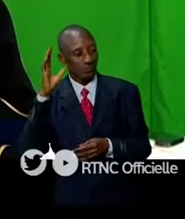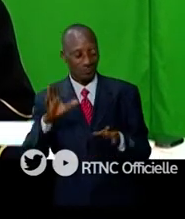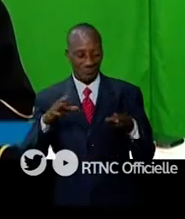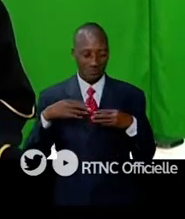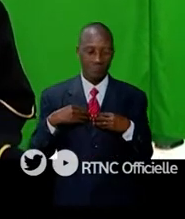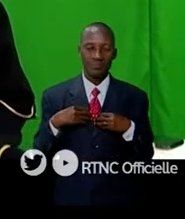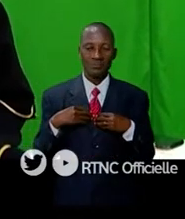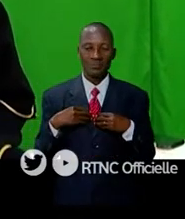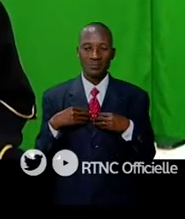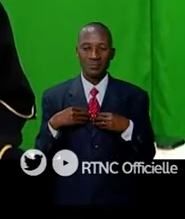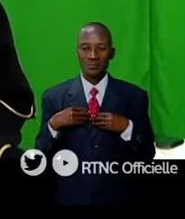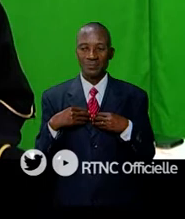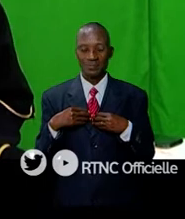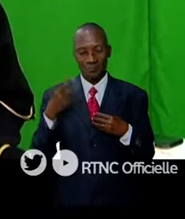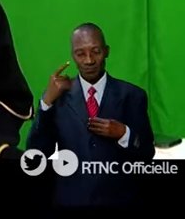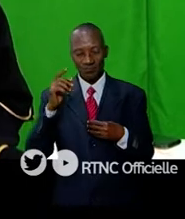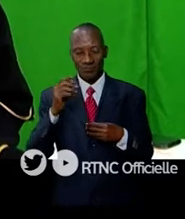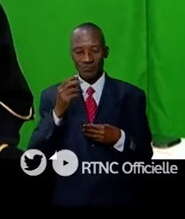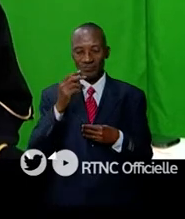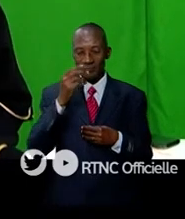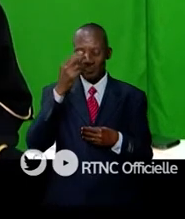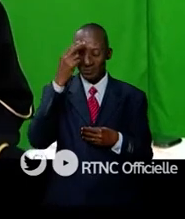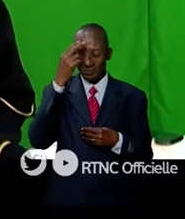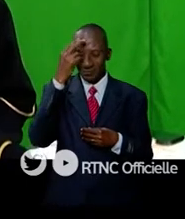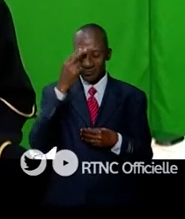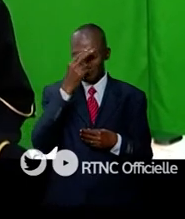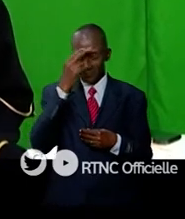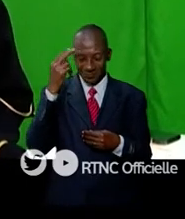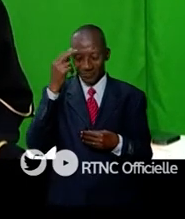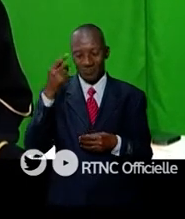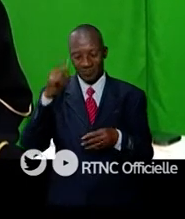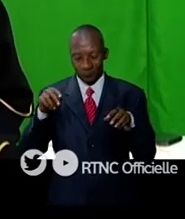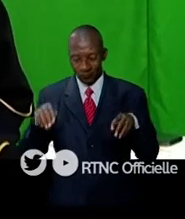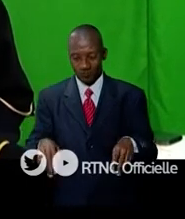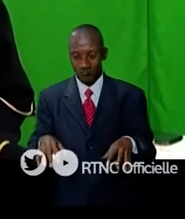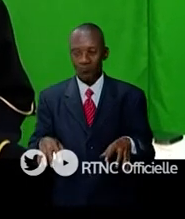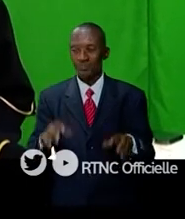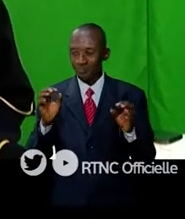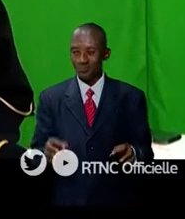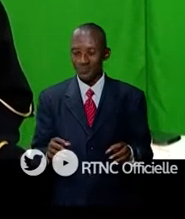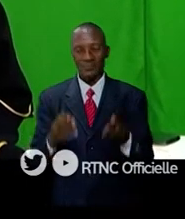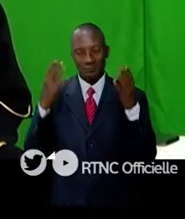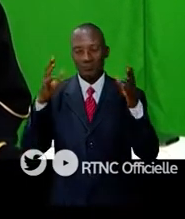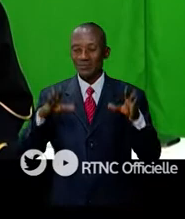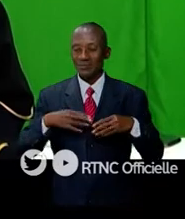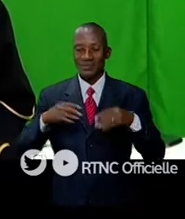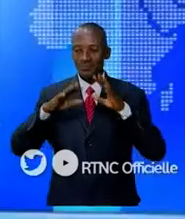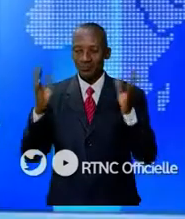seulement le carême d'aujourd'hui, mais aussi les œuvres que nous avons faites pendant ces 10 jours. Salam alaikum.